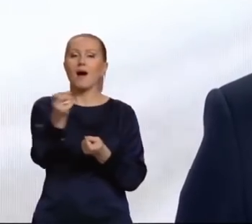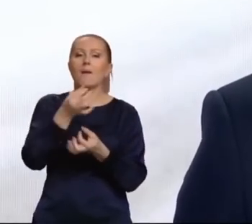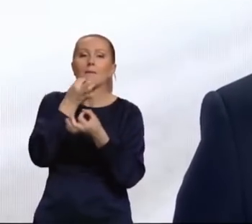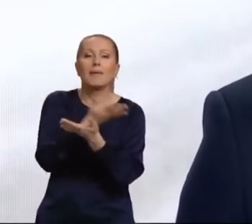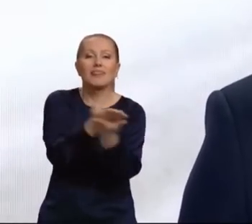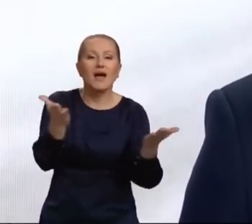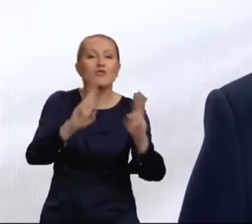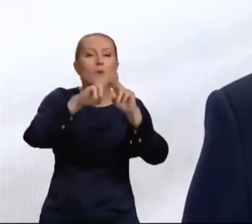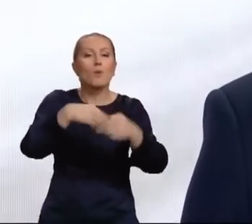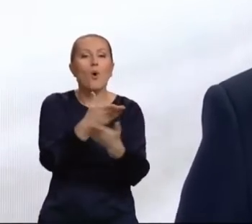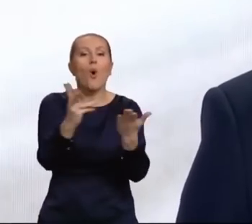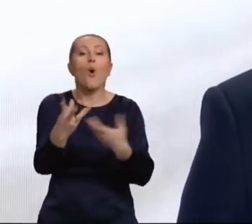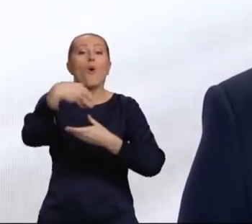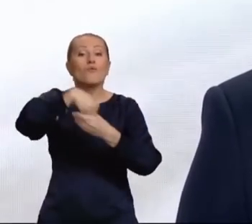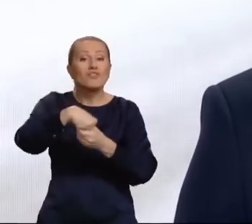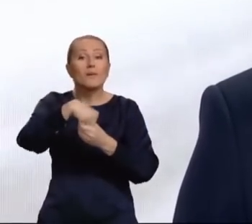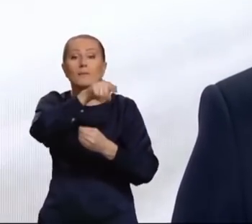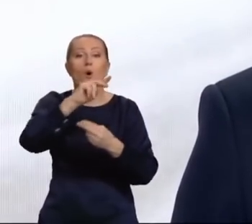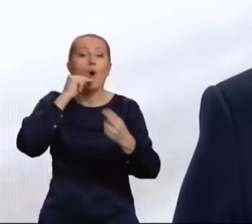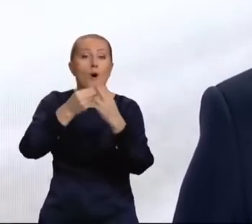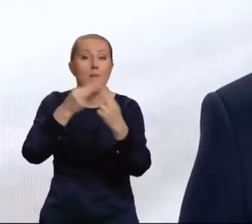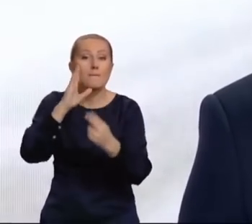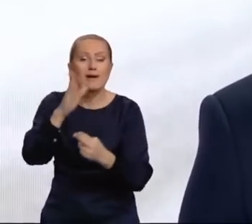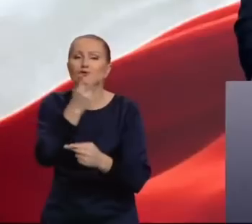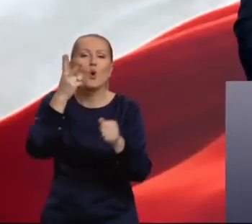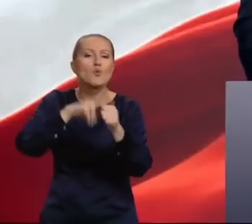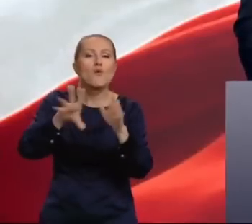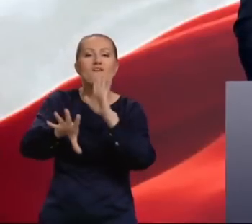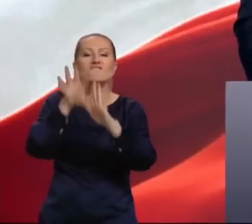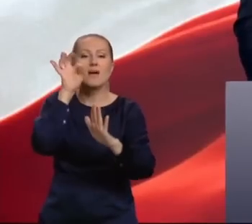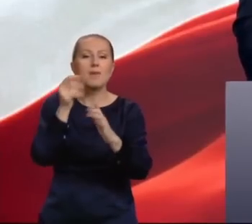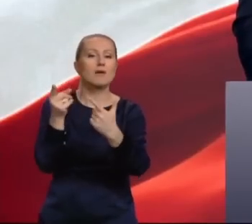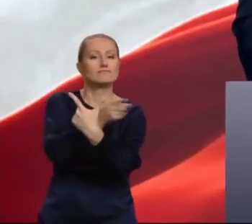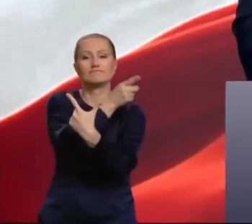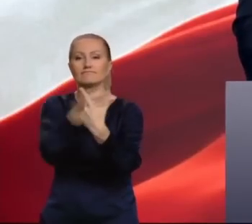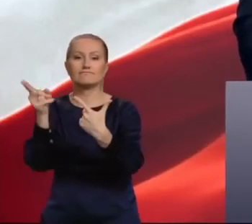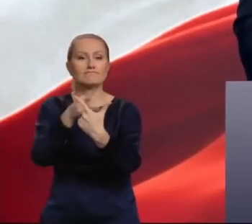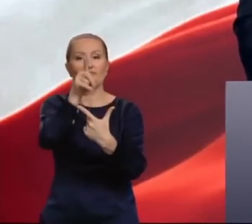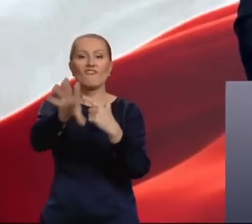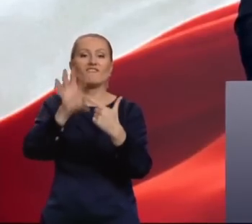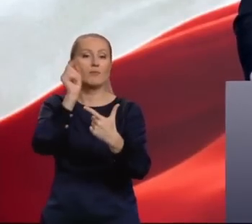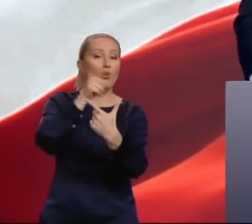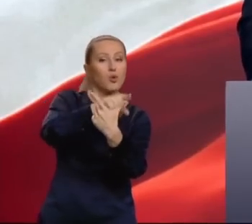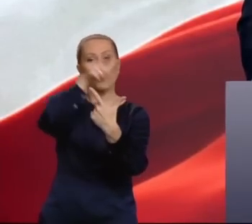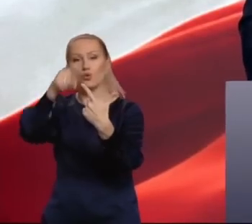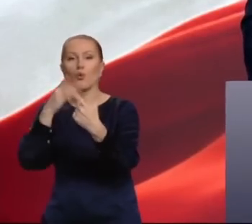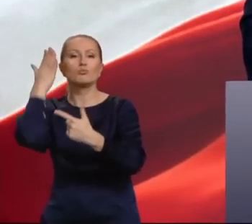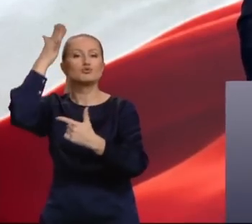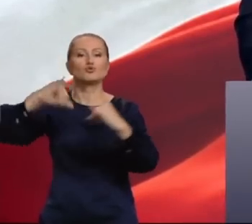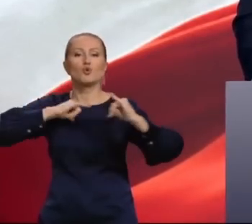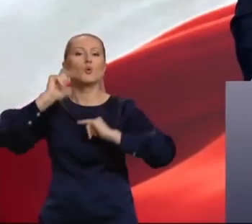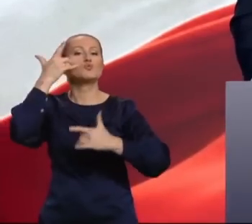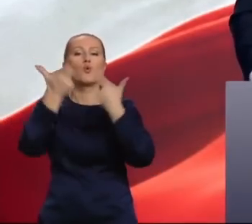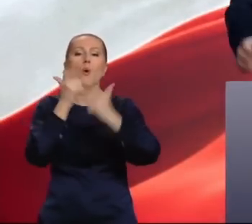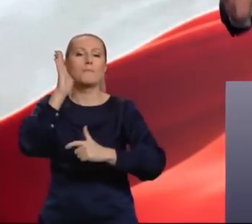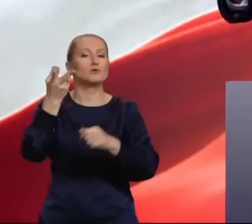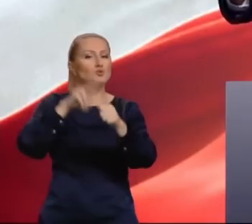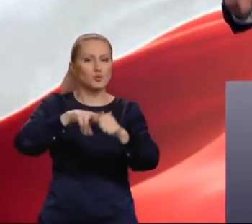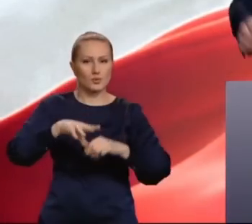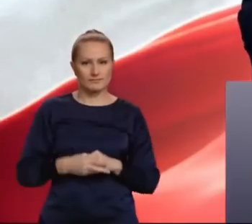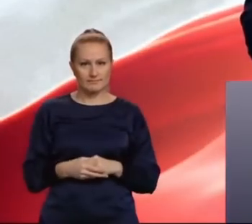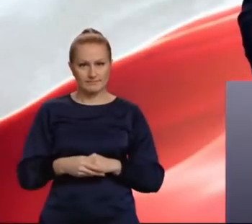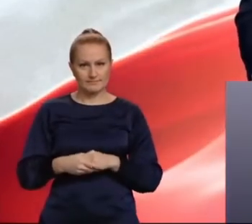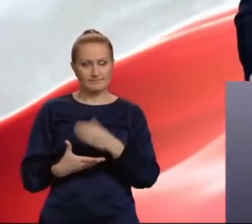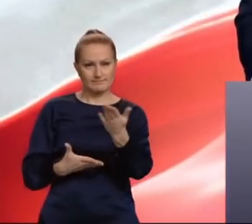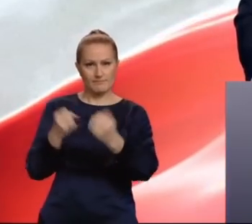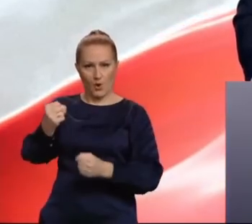to PiS, bo rundzie, która z PiS to PO. Rozumiesz? Zamierzają państwo realizować. Jedno i to samo z Sejmu. Pani